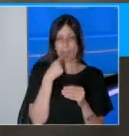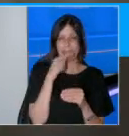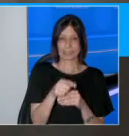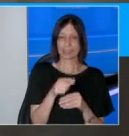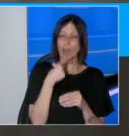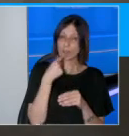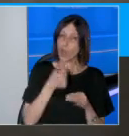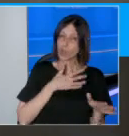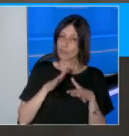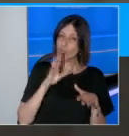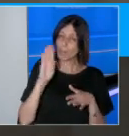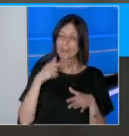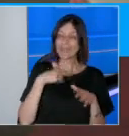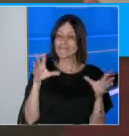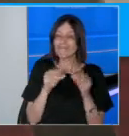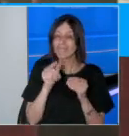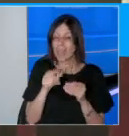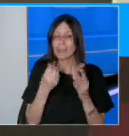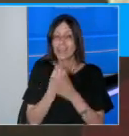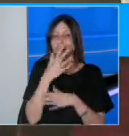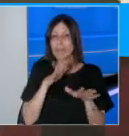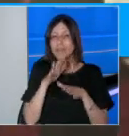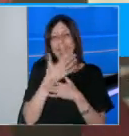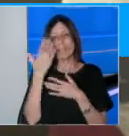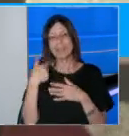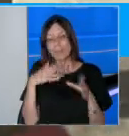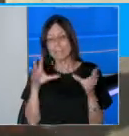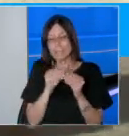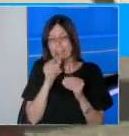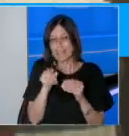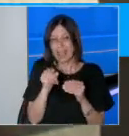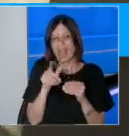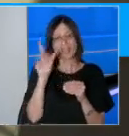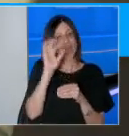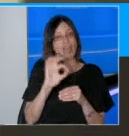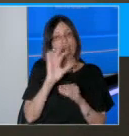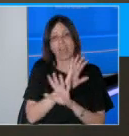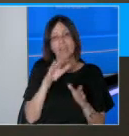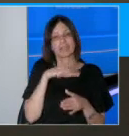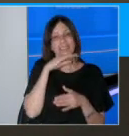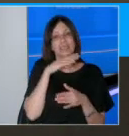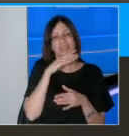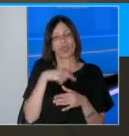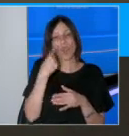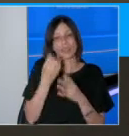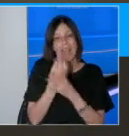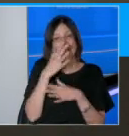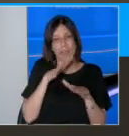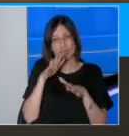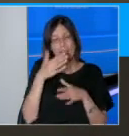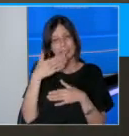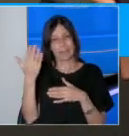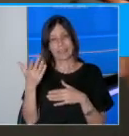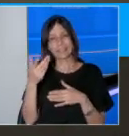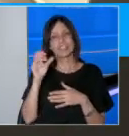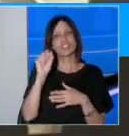אמר לראש הממשלה נתניהו, אני איתכם, תקים ממשלת ימין, אני איתך. אבל עדיין לא היה לכם מספיק קולות להקים ממשלת ימין. הרי בנט, סמוטריץ' לא